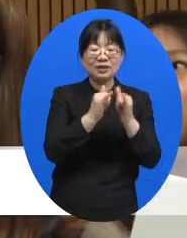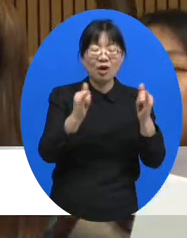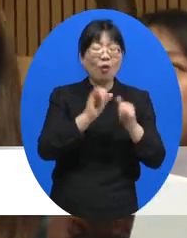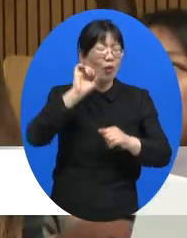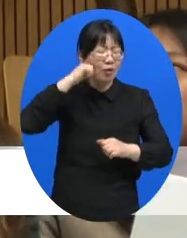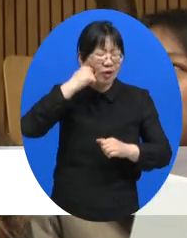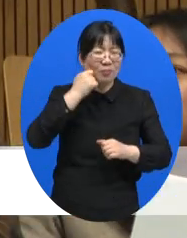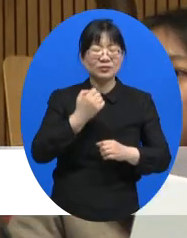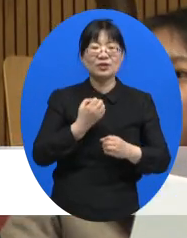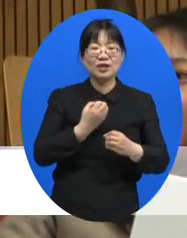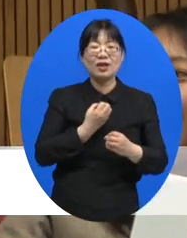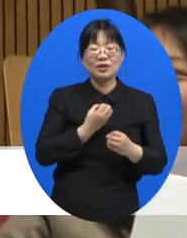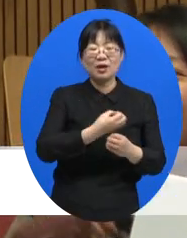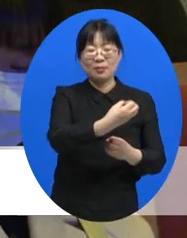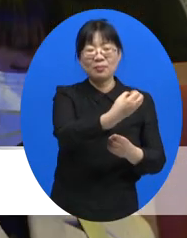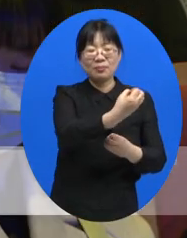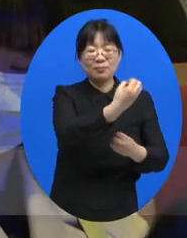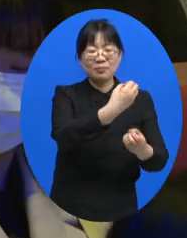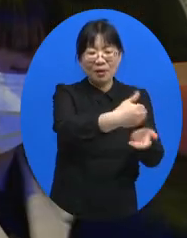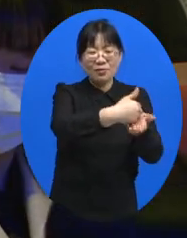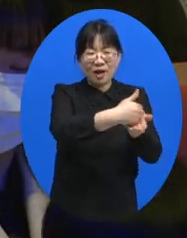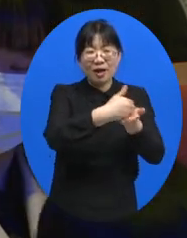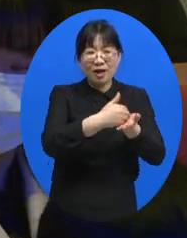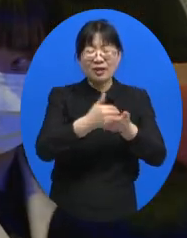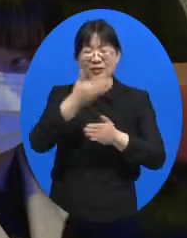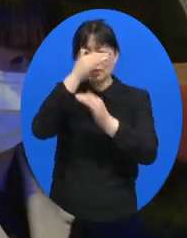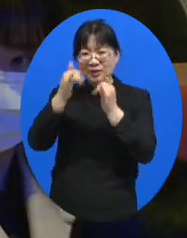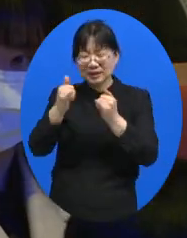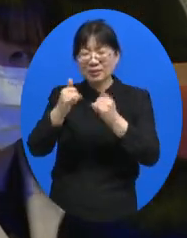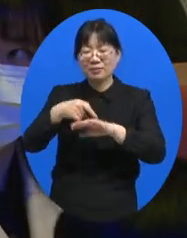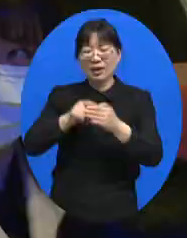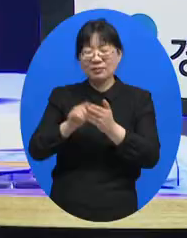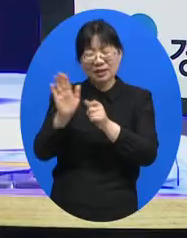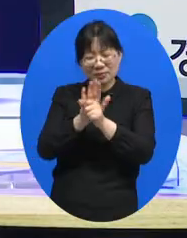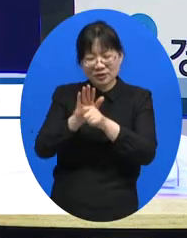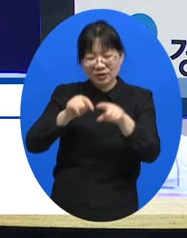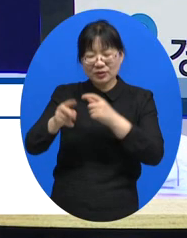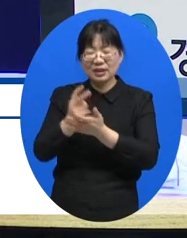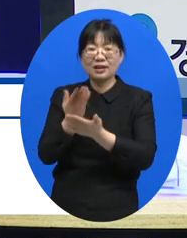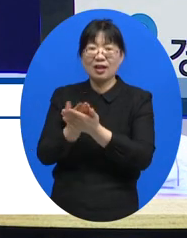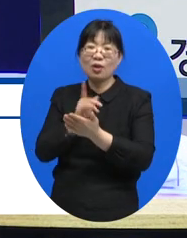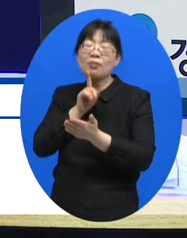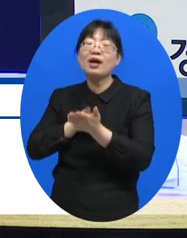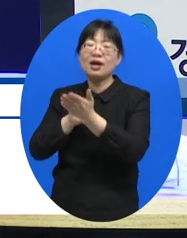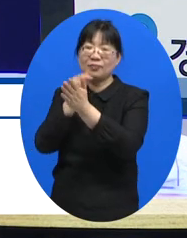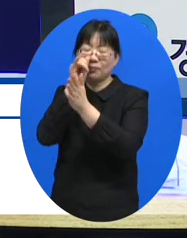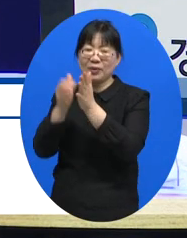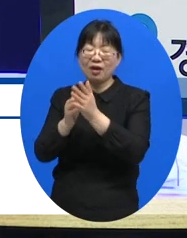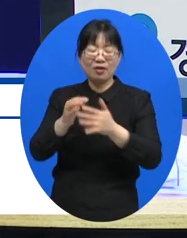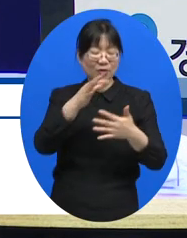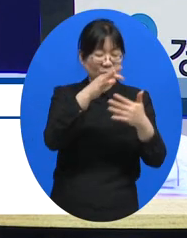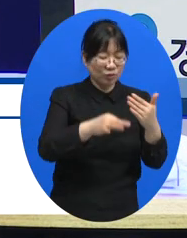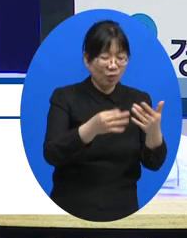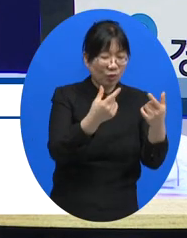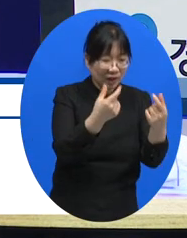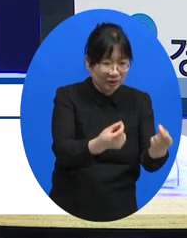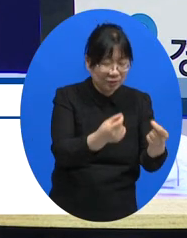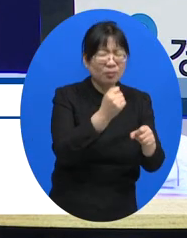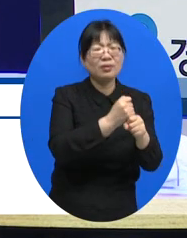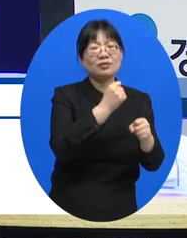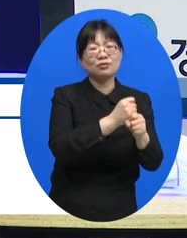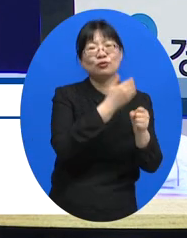토로하며 청년들의 마음을 살피는 정책이 많았으면 하는 바람도 나왔습니다. 이와 같은 프로그램도 중요하지만,